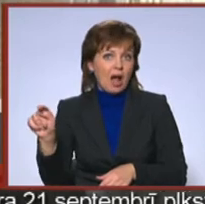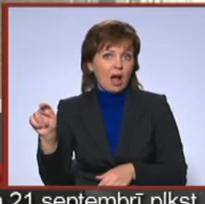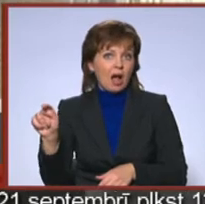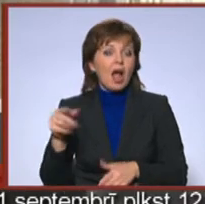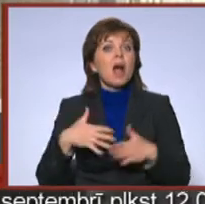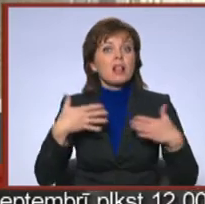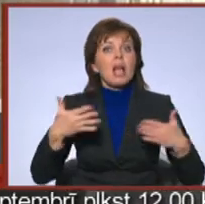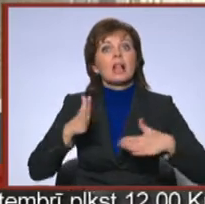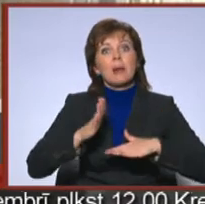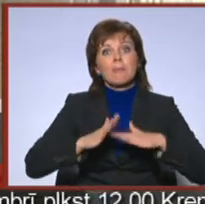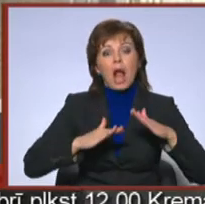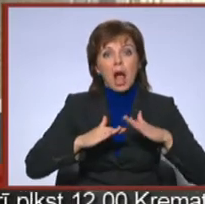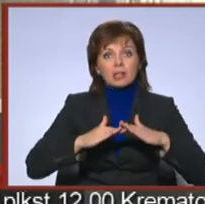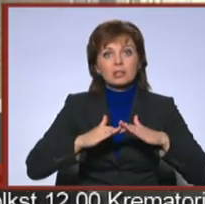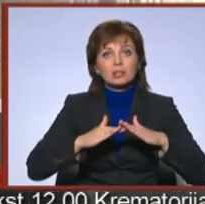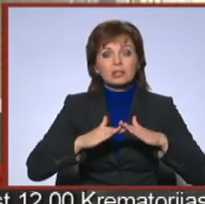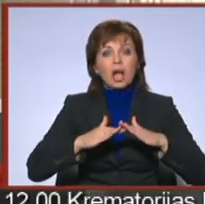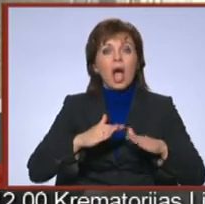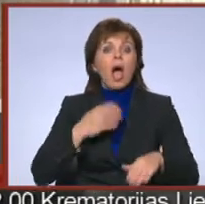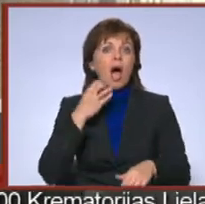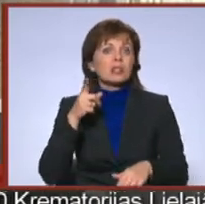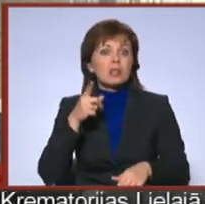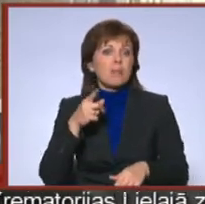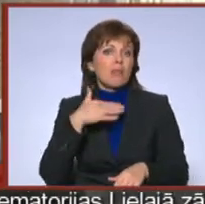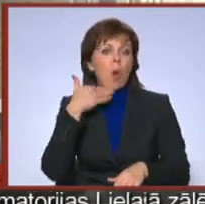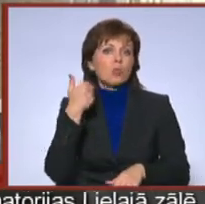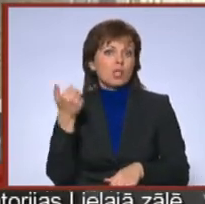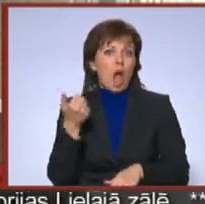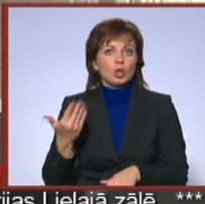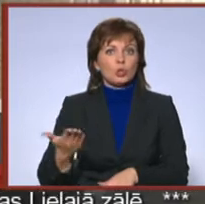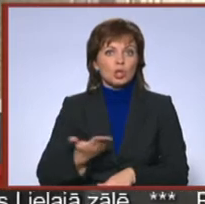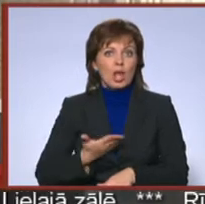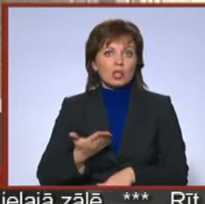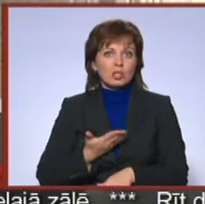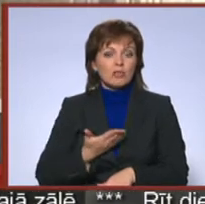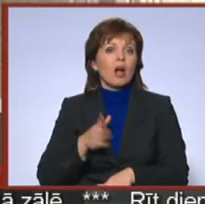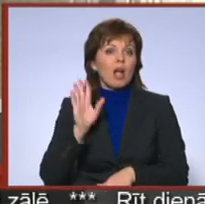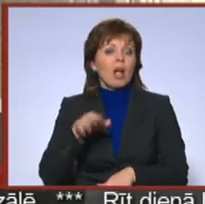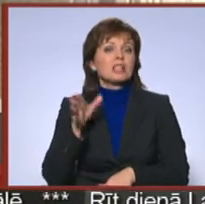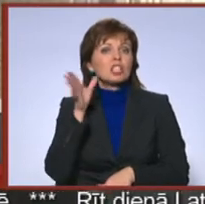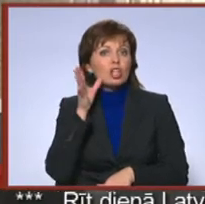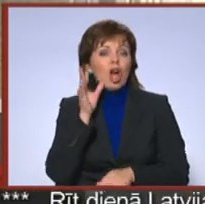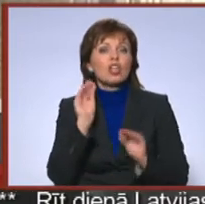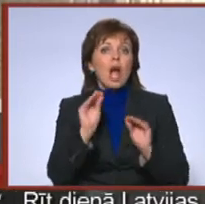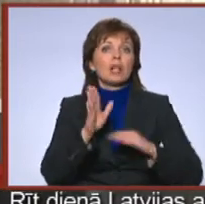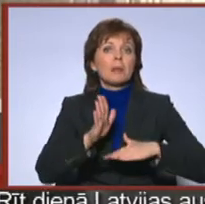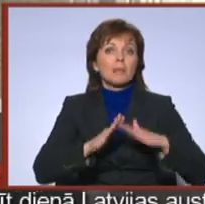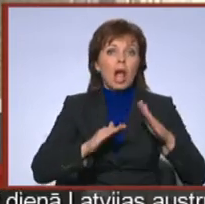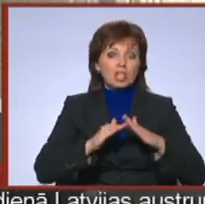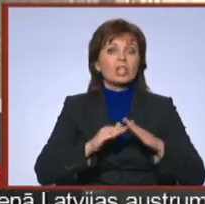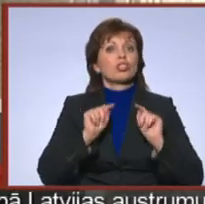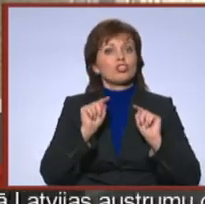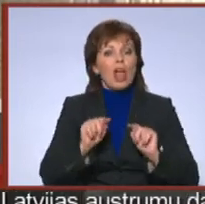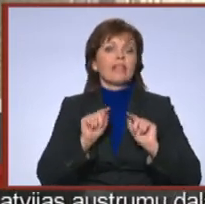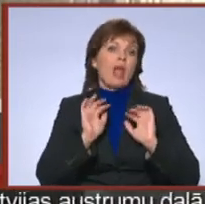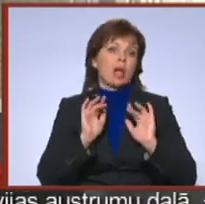liela praksa, ārzemē nodzīvot vairāk gadi, un likās, ka jāliek tā zināšanas un praksa tā kā darbībā.